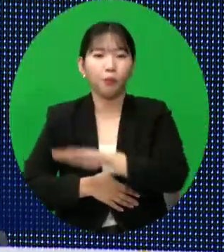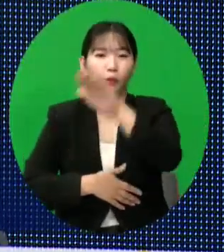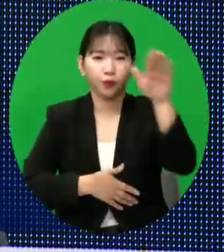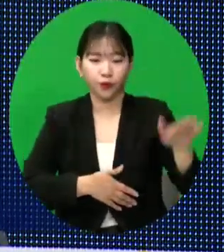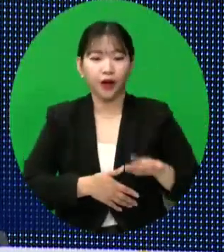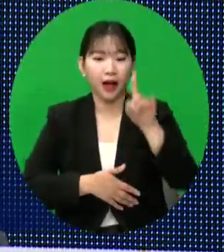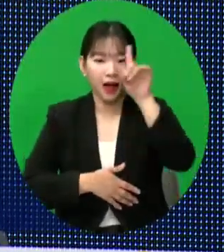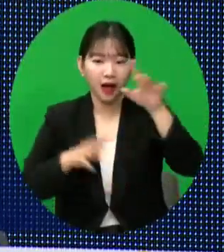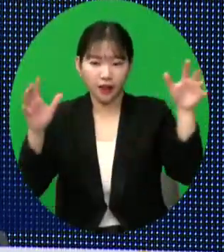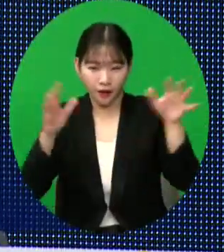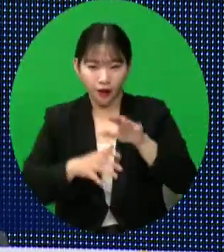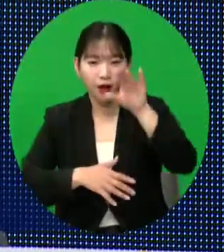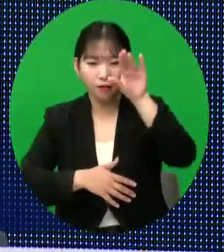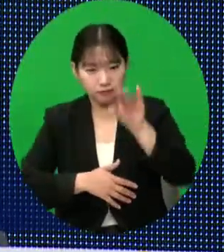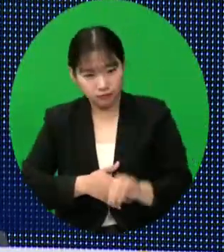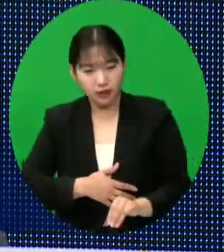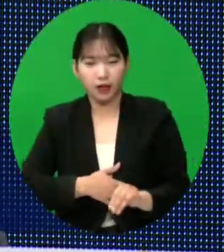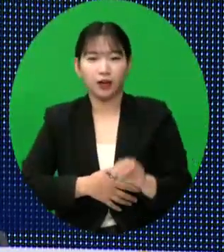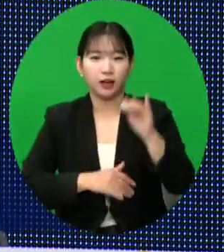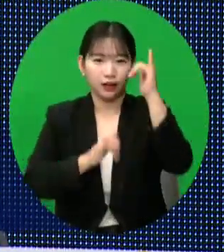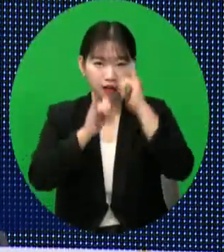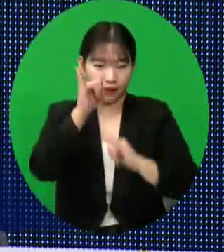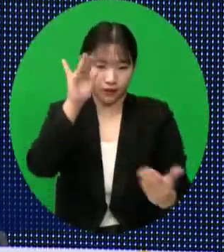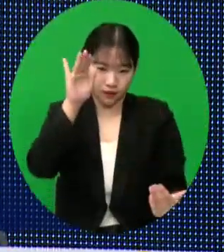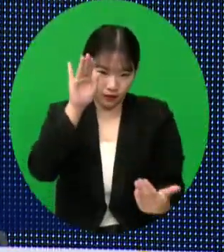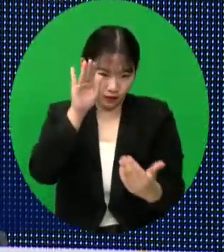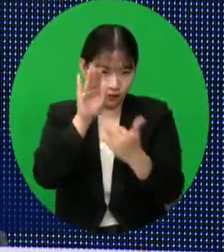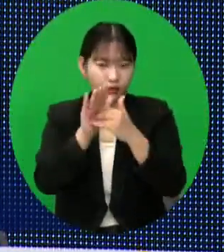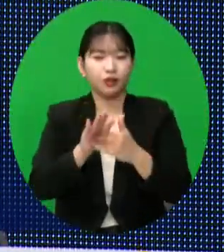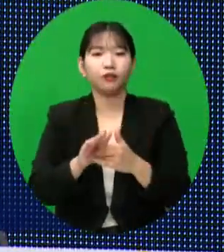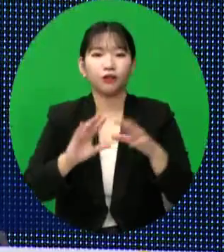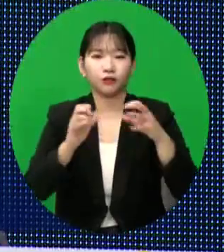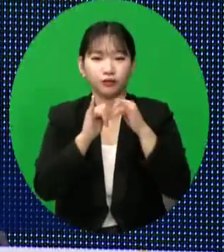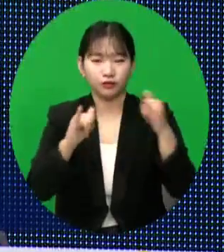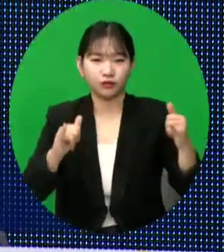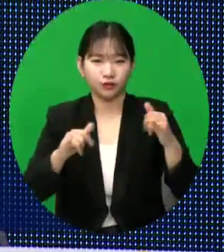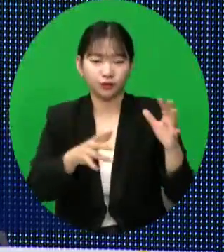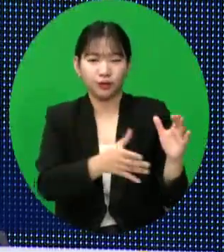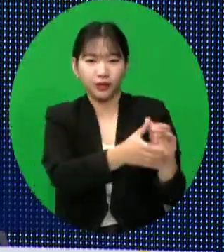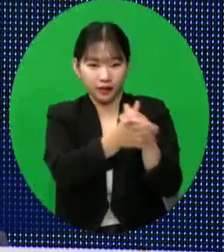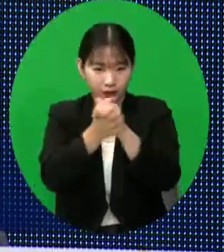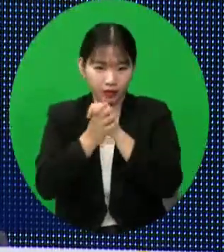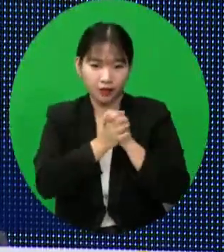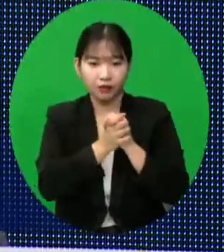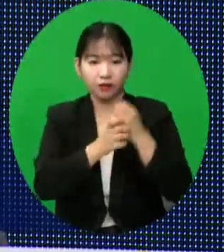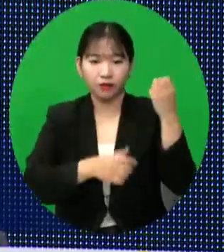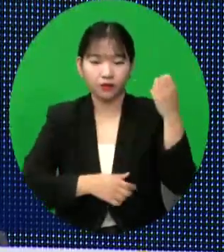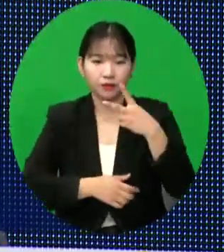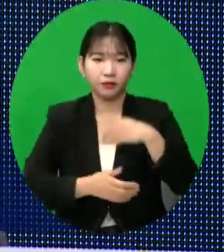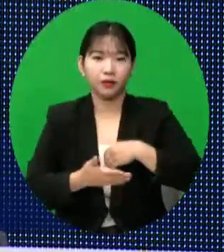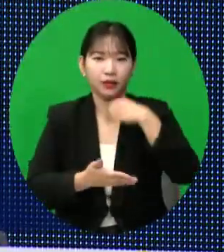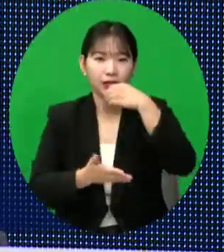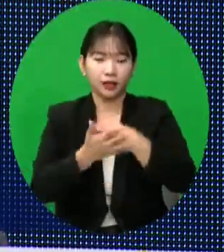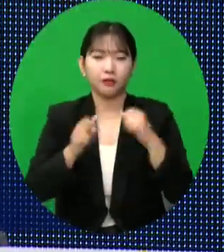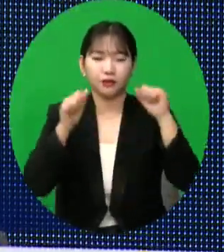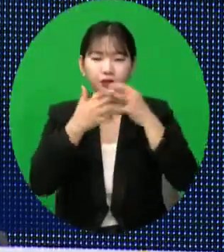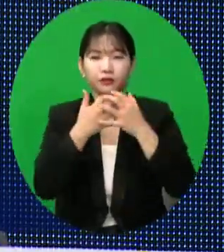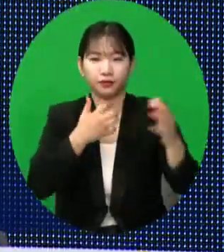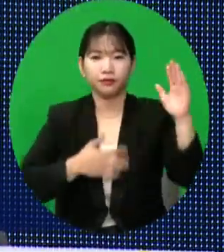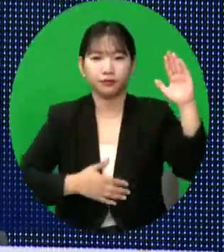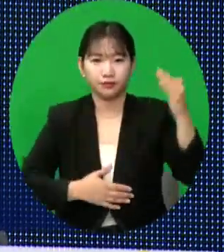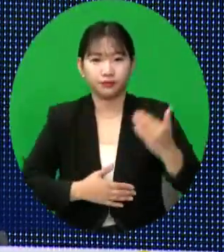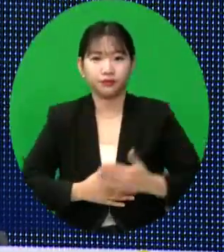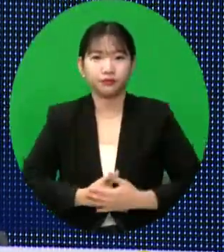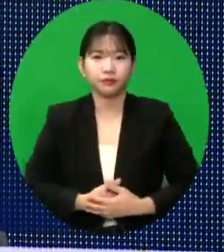비장애인 모두가 하나로 어우러진 역대 최고의 국민 대통합과